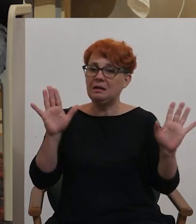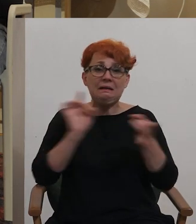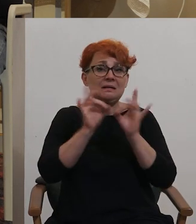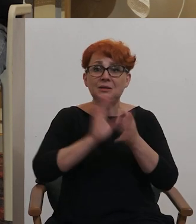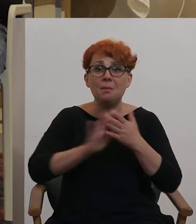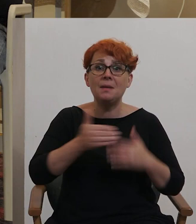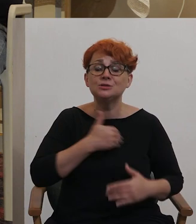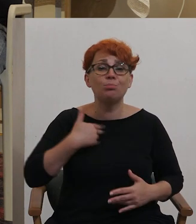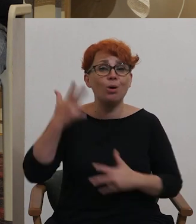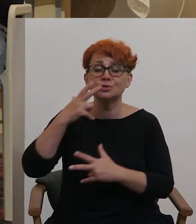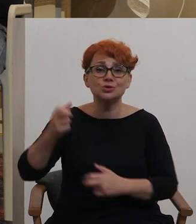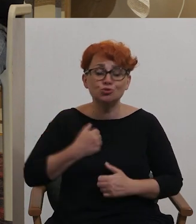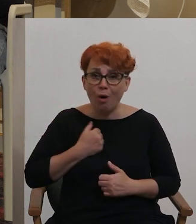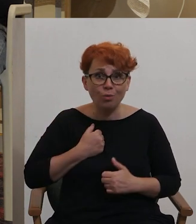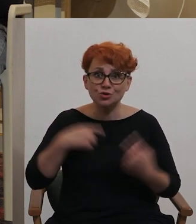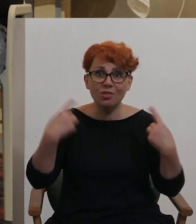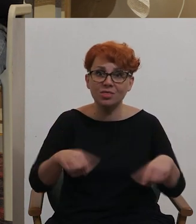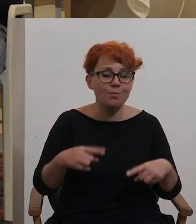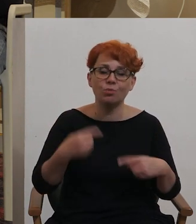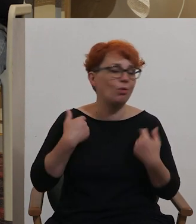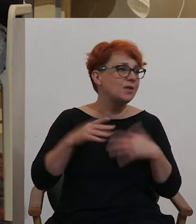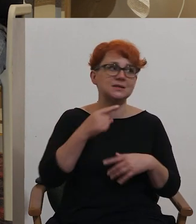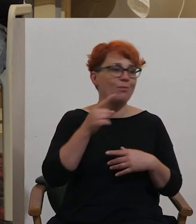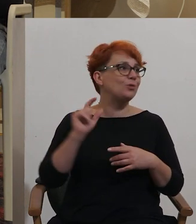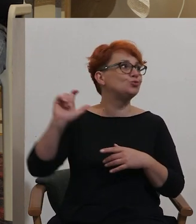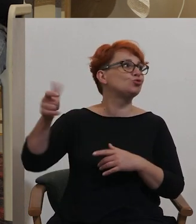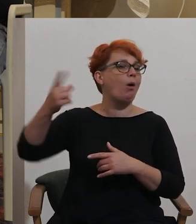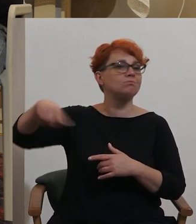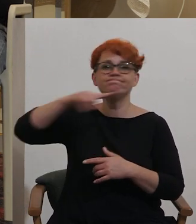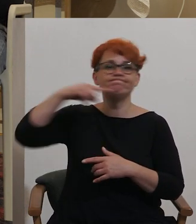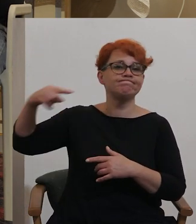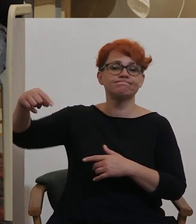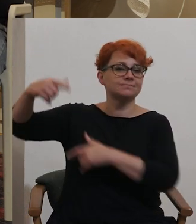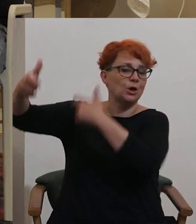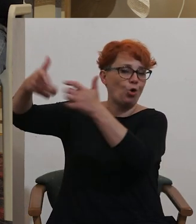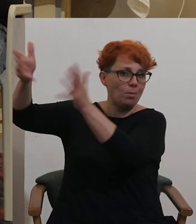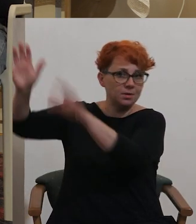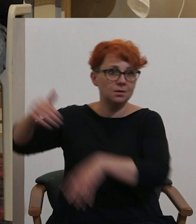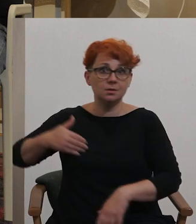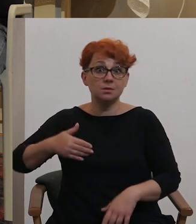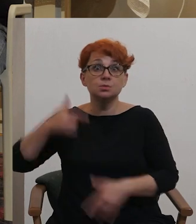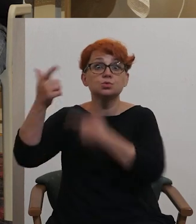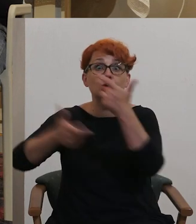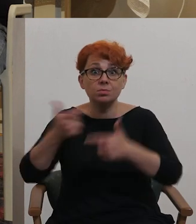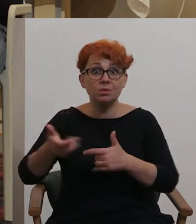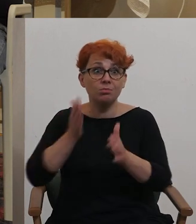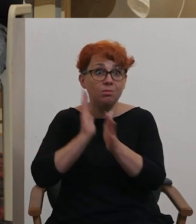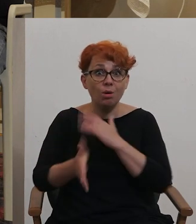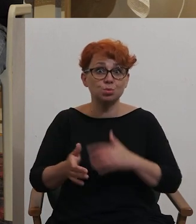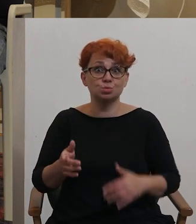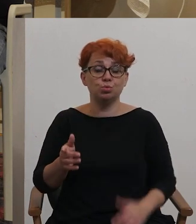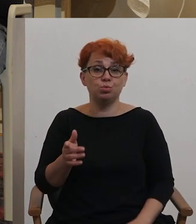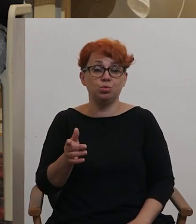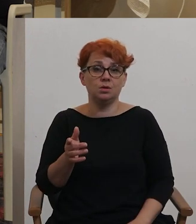ci polscy żołnierze tam się nie znaleźli. Oni po prostu odbezpieczyli automaty i zaczęli do tych swoich